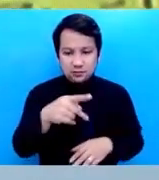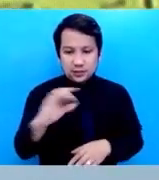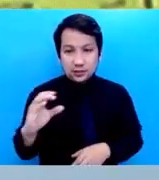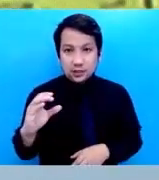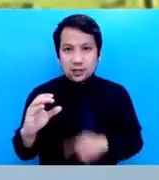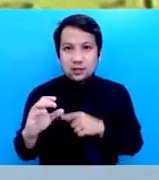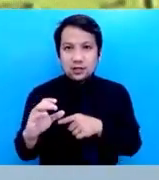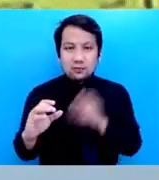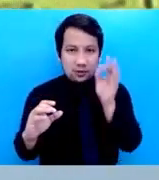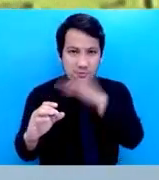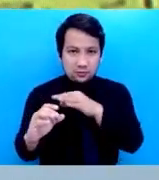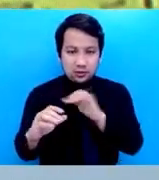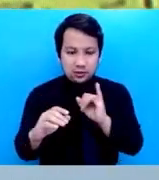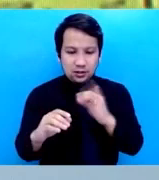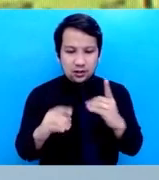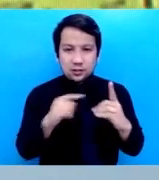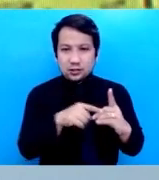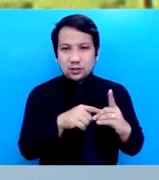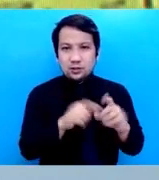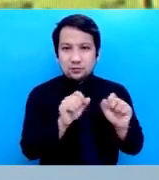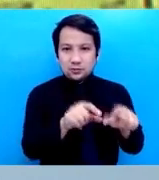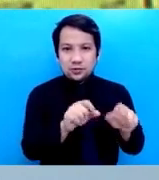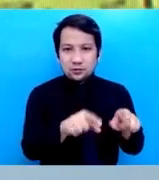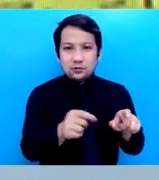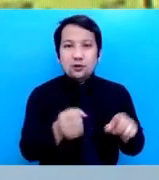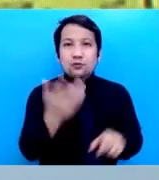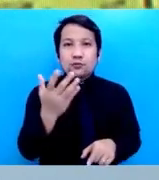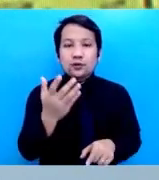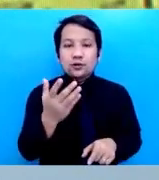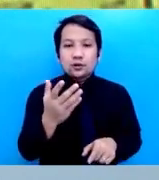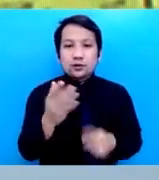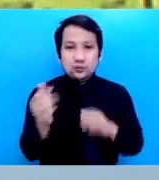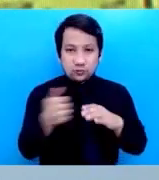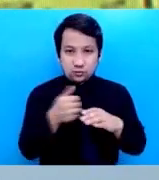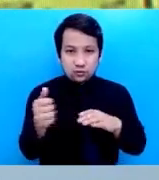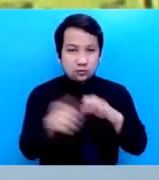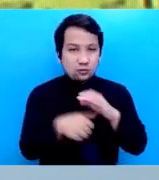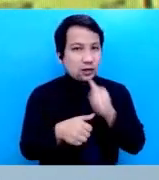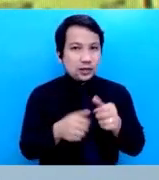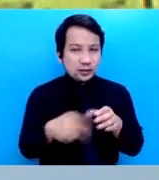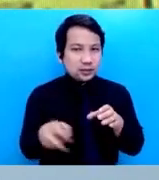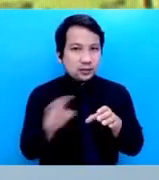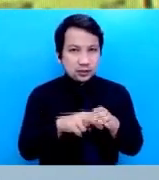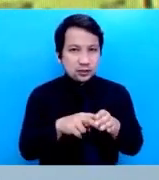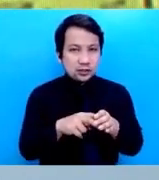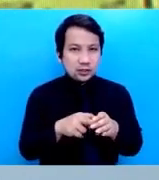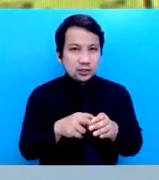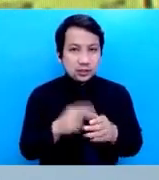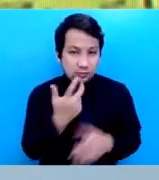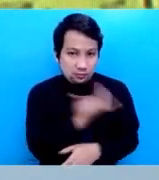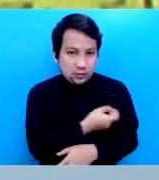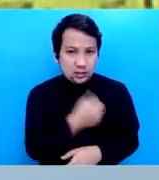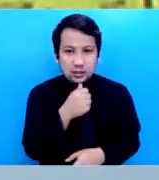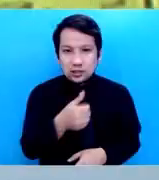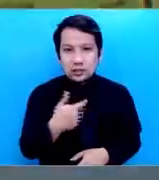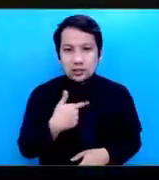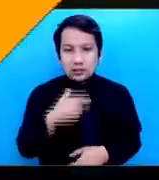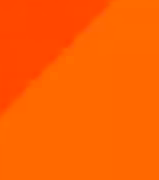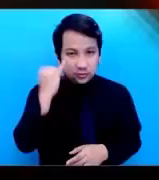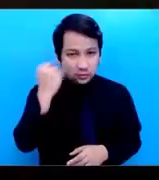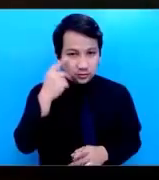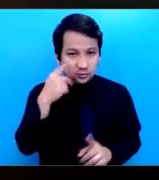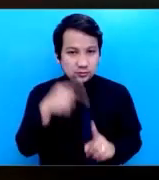peking vax cards, ibinebenta raw sa mga commuter na hindi pabakunado. Nasa frontline ng balitang yan si Justin Punsalang.